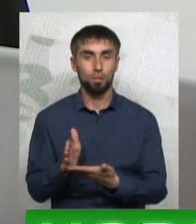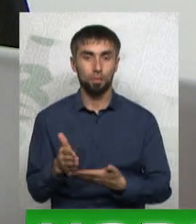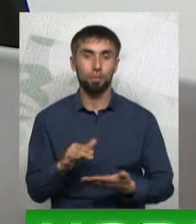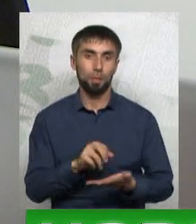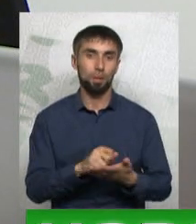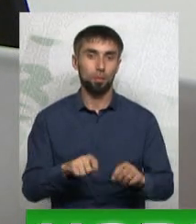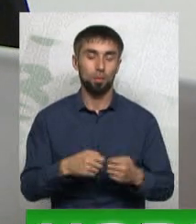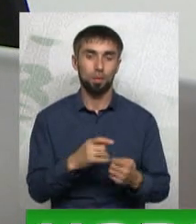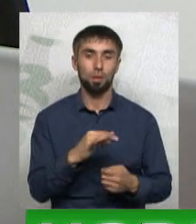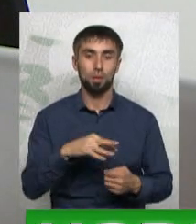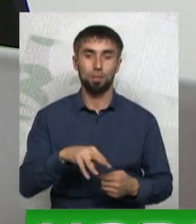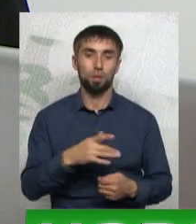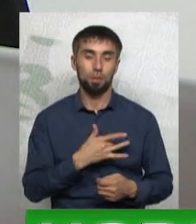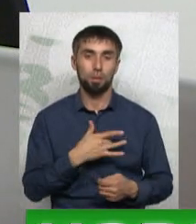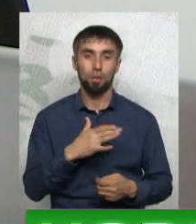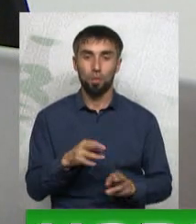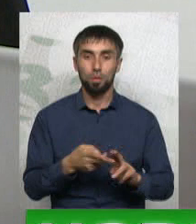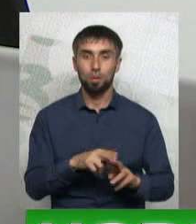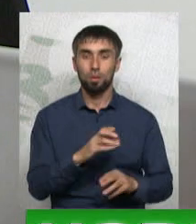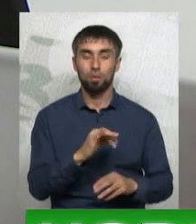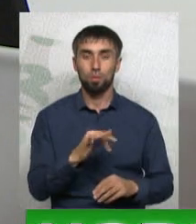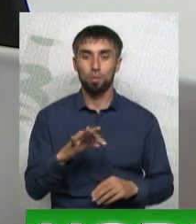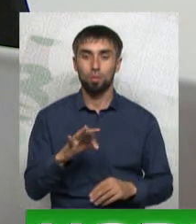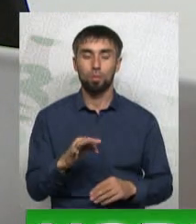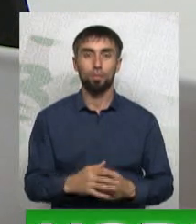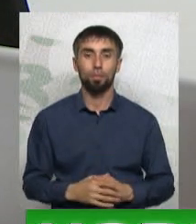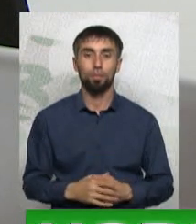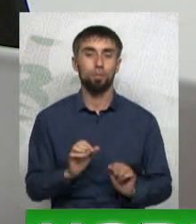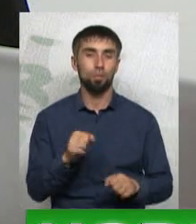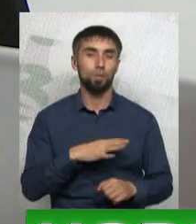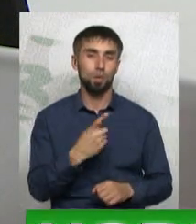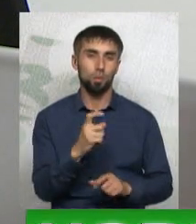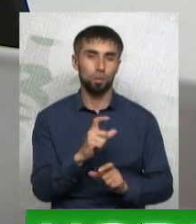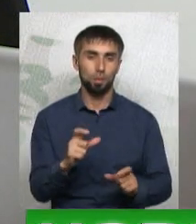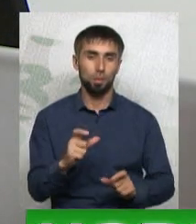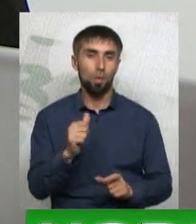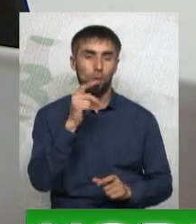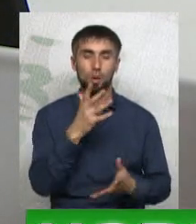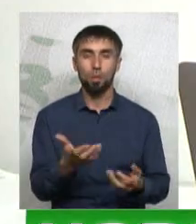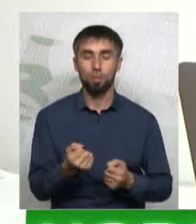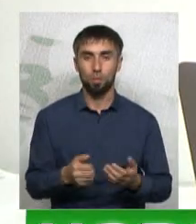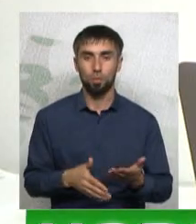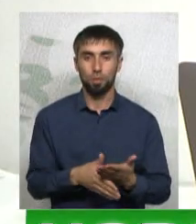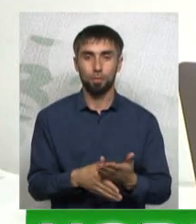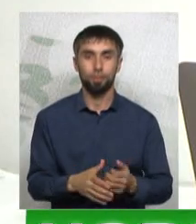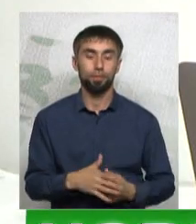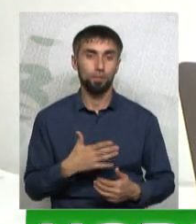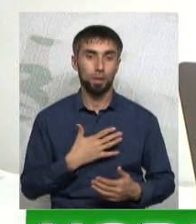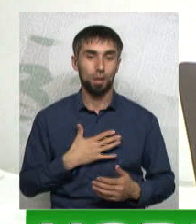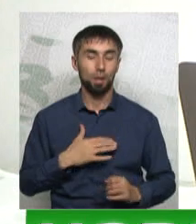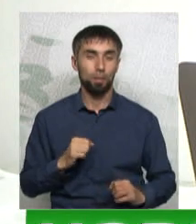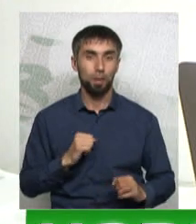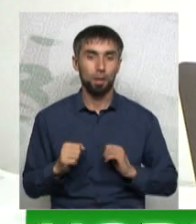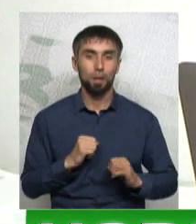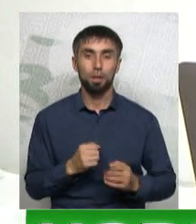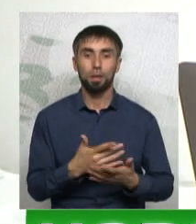занимающиеся нарушениями ритма сердца. Вот суммарно где-то около 100 человек, которые получили помощь. Наша бригада в